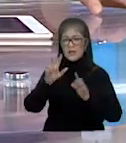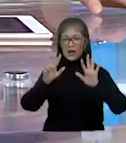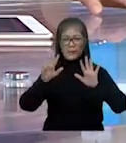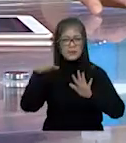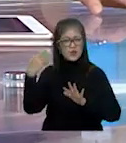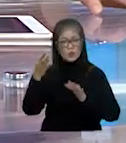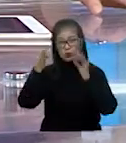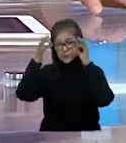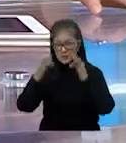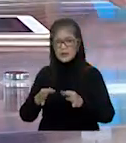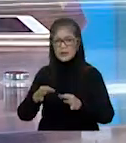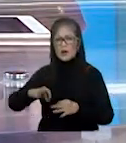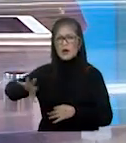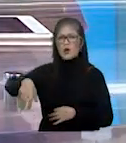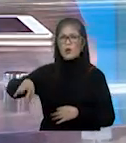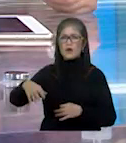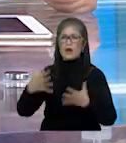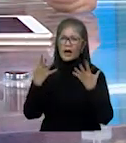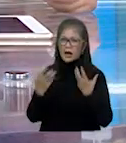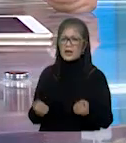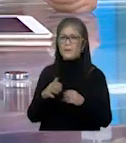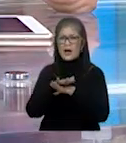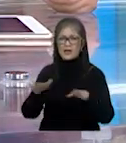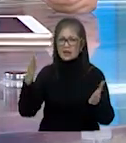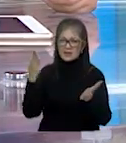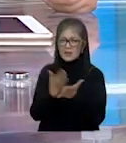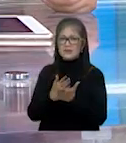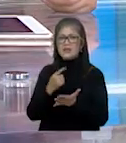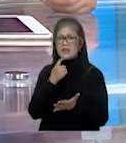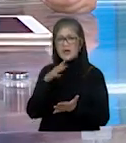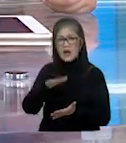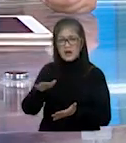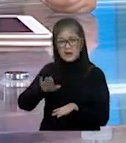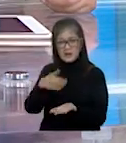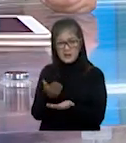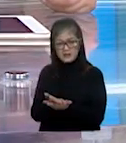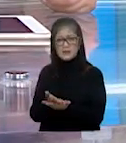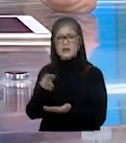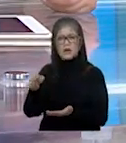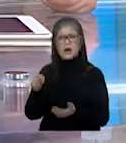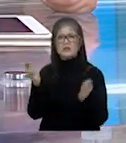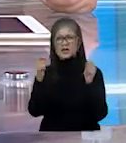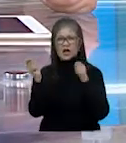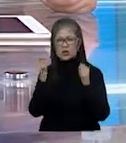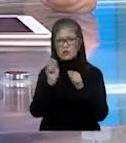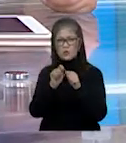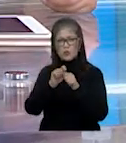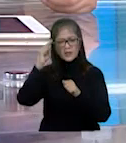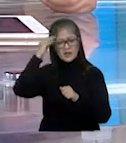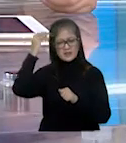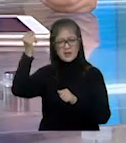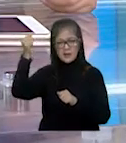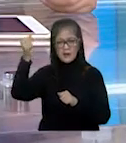Chandrawati 8 tahun penjara. Keluarga berharap keadilan ditegakkan atas kematian anaknya yang tewas dalam skenario pembunuhan